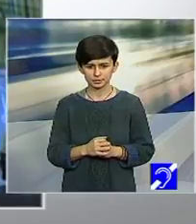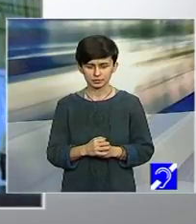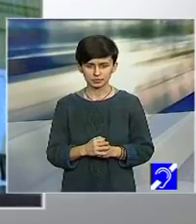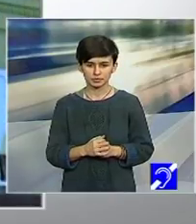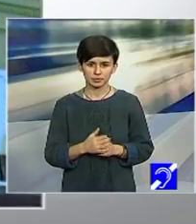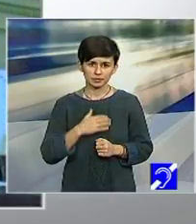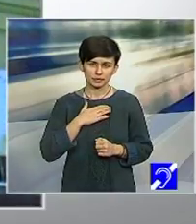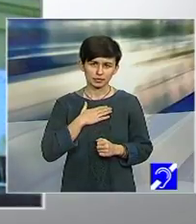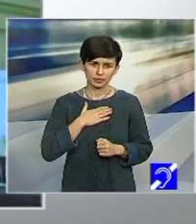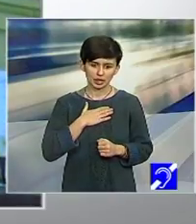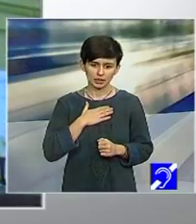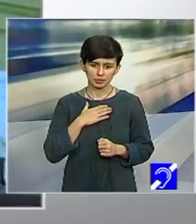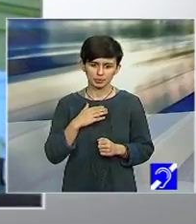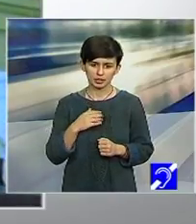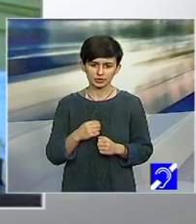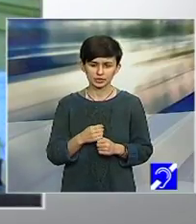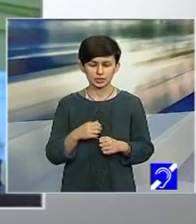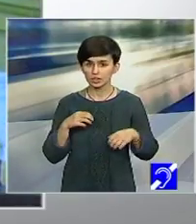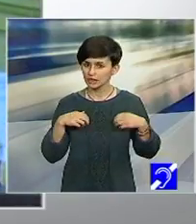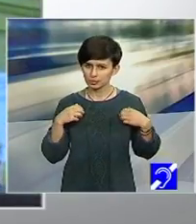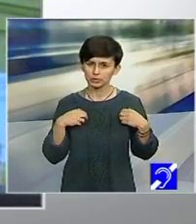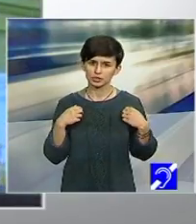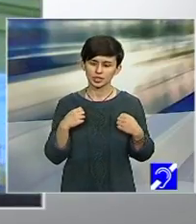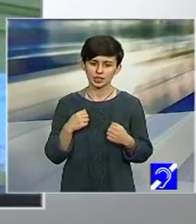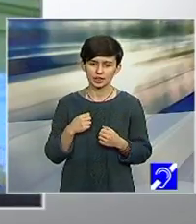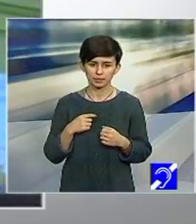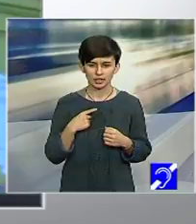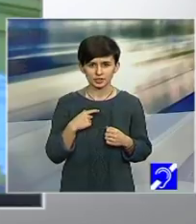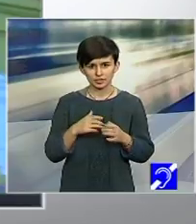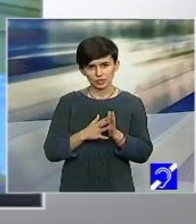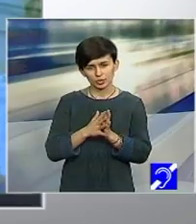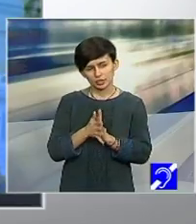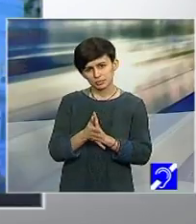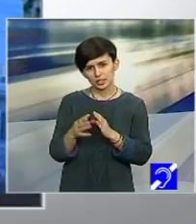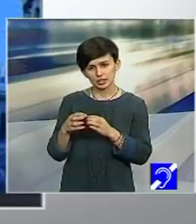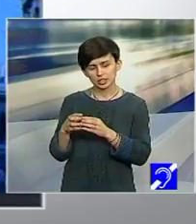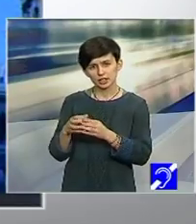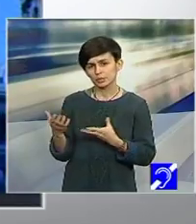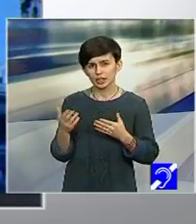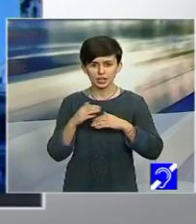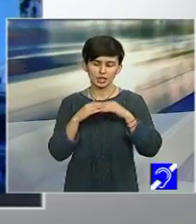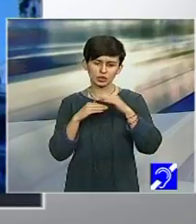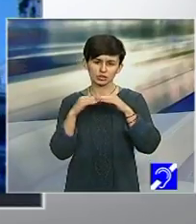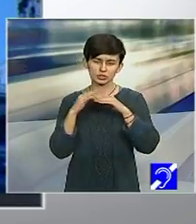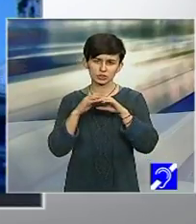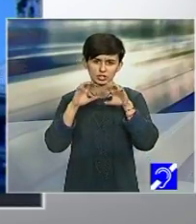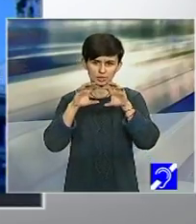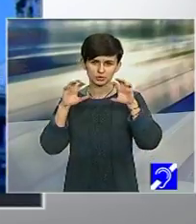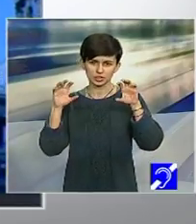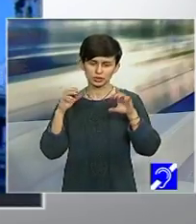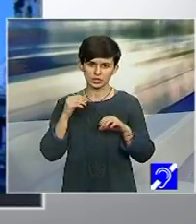Am avut privilegiu să fac parte din mica echipă care a construit acest muzeu al Holocaustului de la